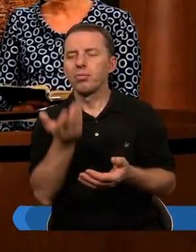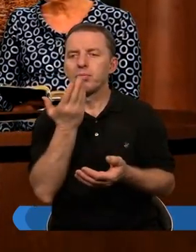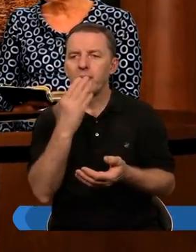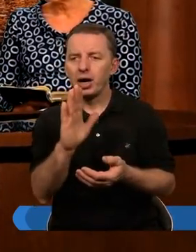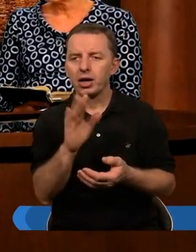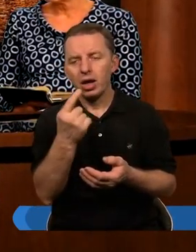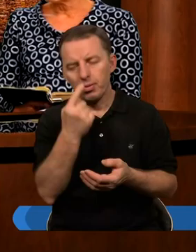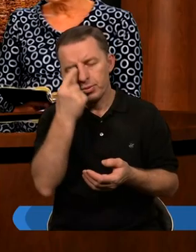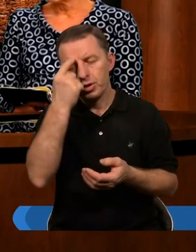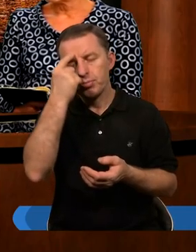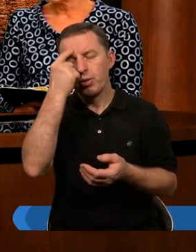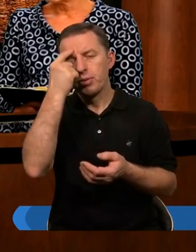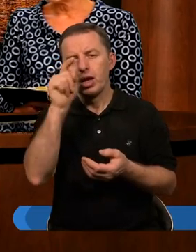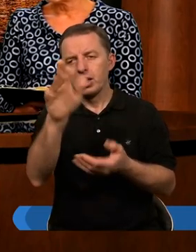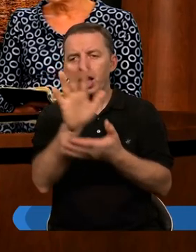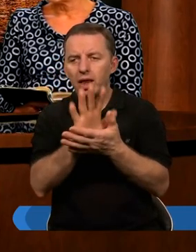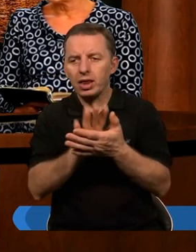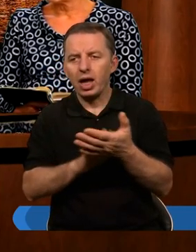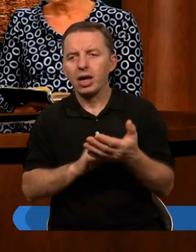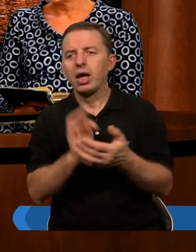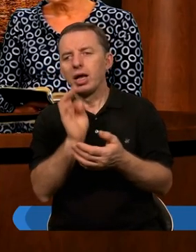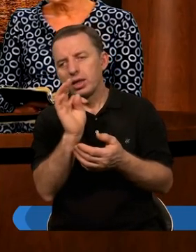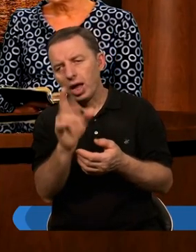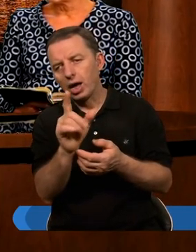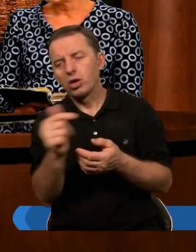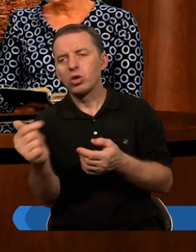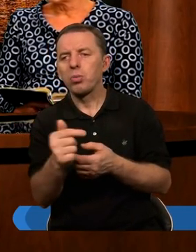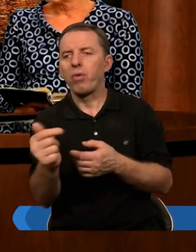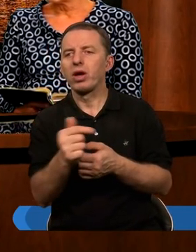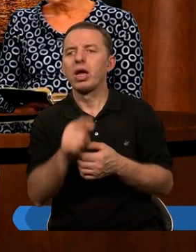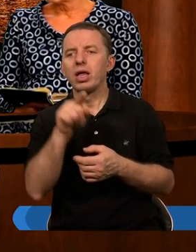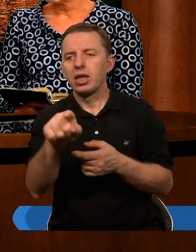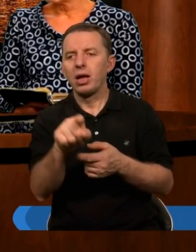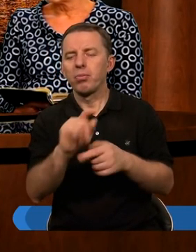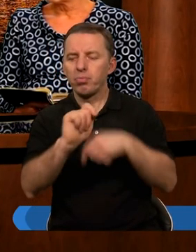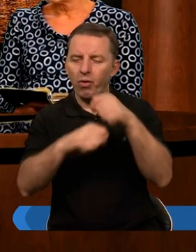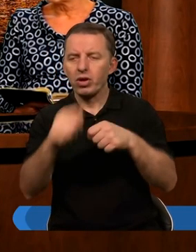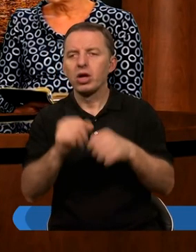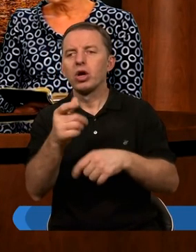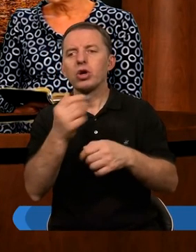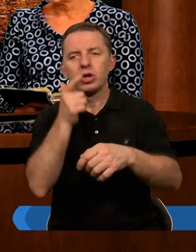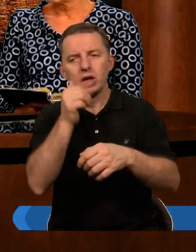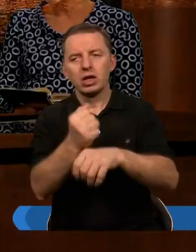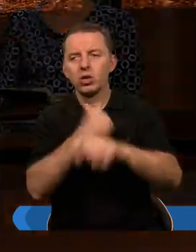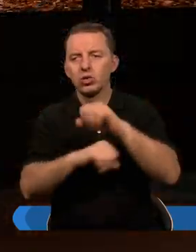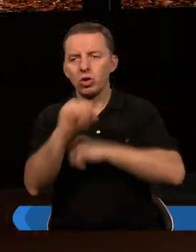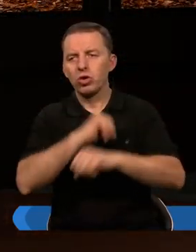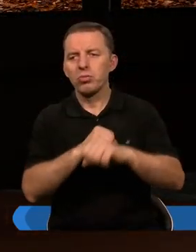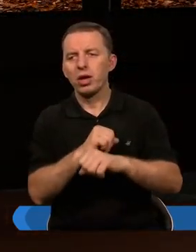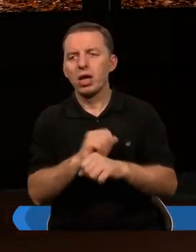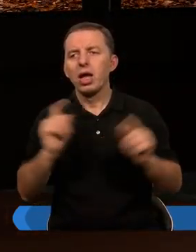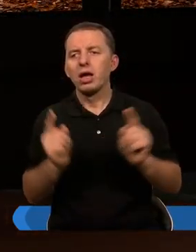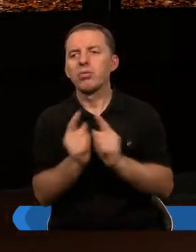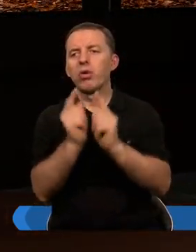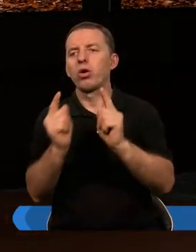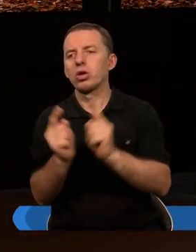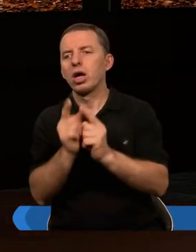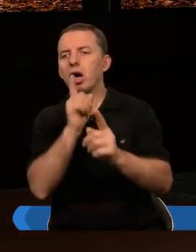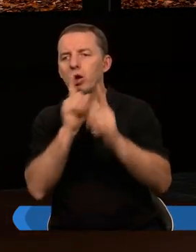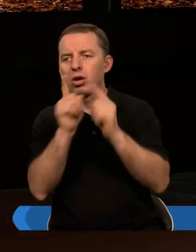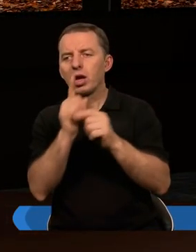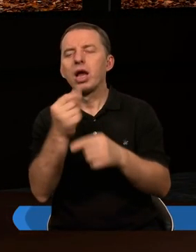przypomina tekst, nie wiem, takie jakby powiązanie z tym tekstem, z listu do Rzymian, spotkanie i